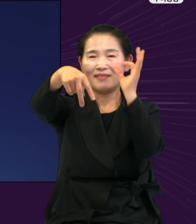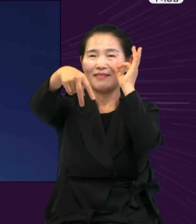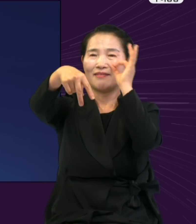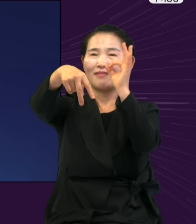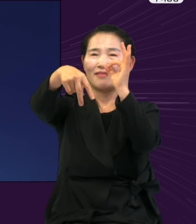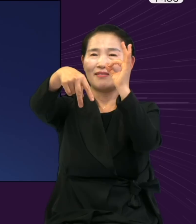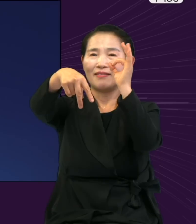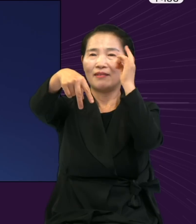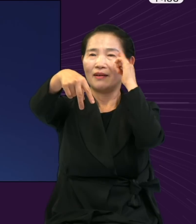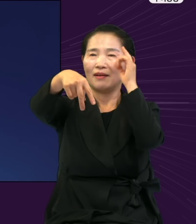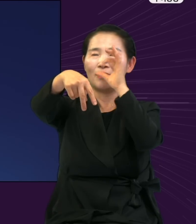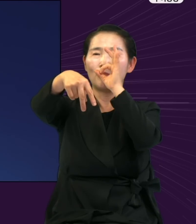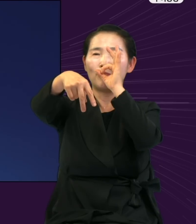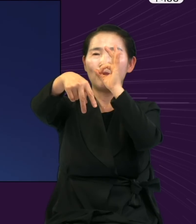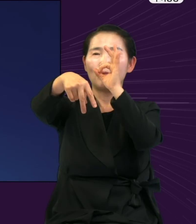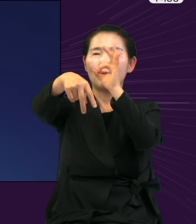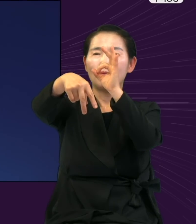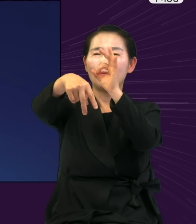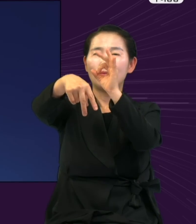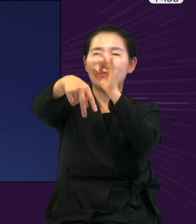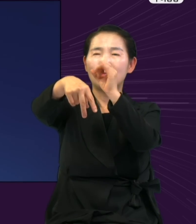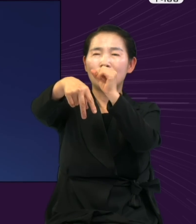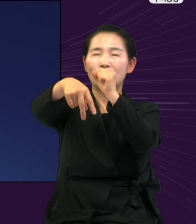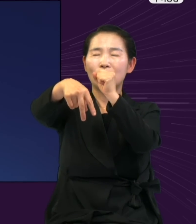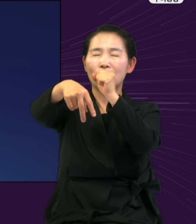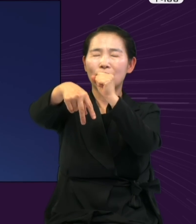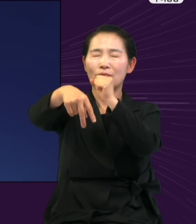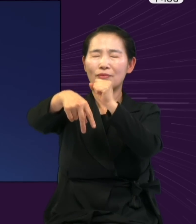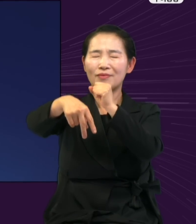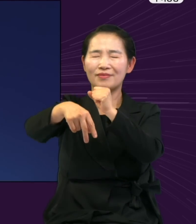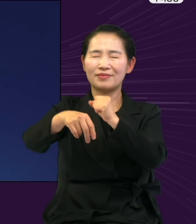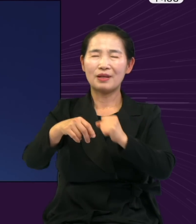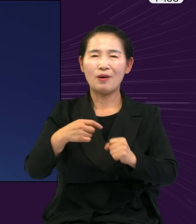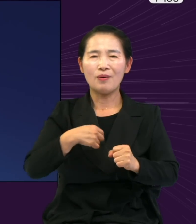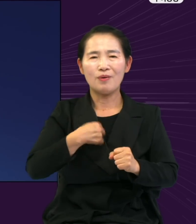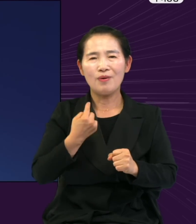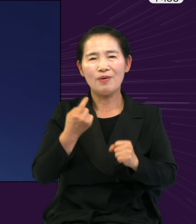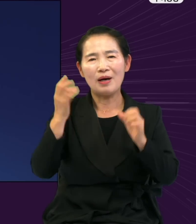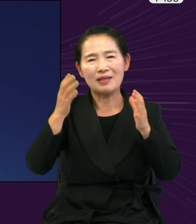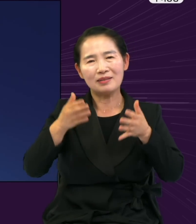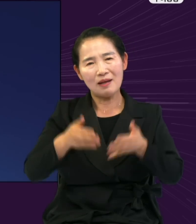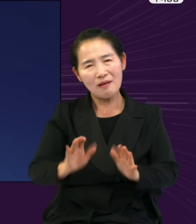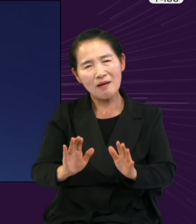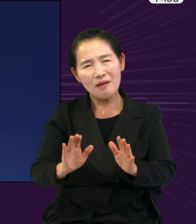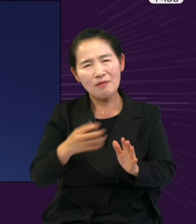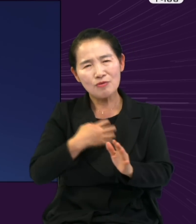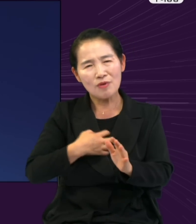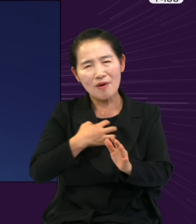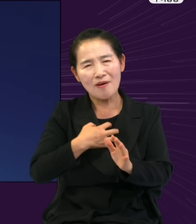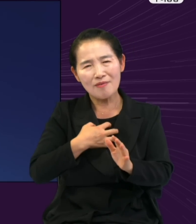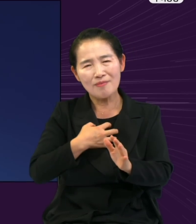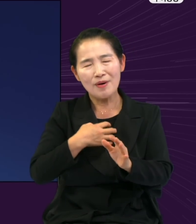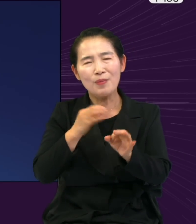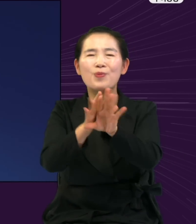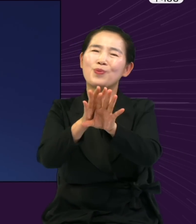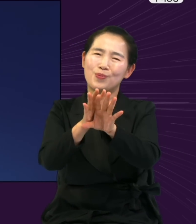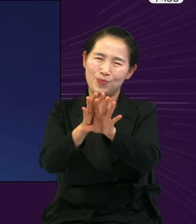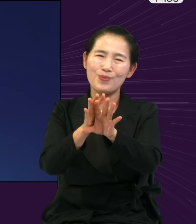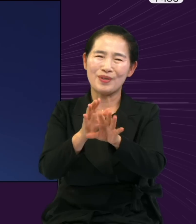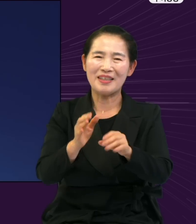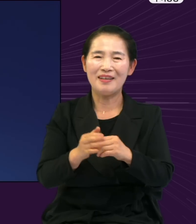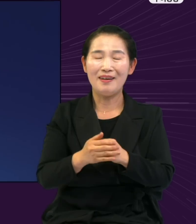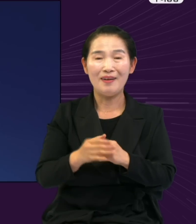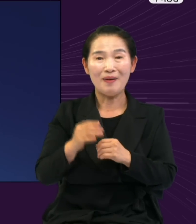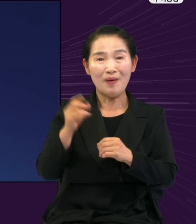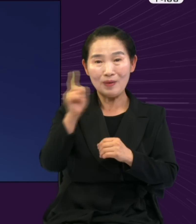미소를 보고 홀로 아이를 출산하는 두려움에서 자유해졌습니다. 하루는 버스를 타고 달리는